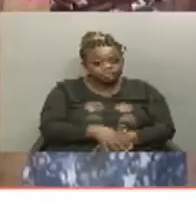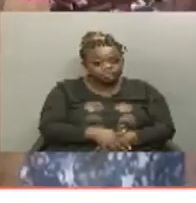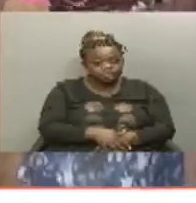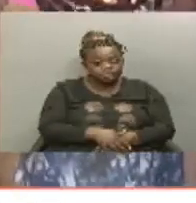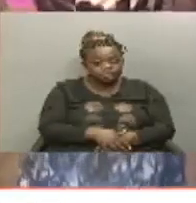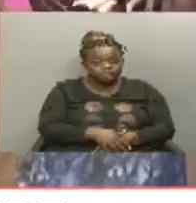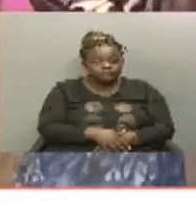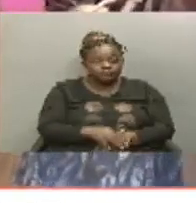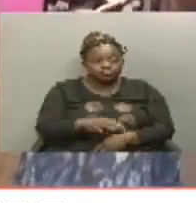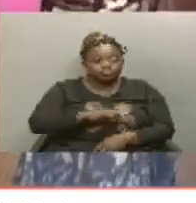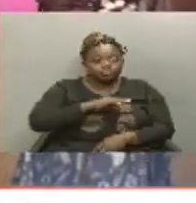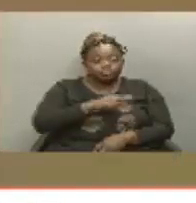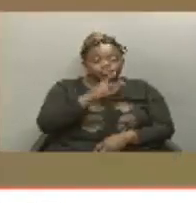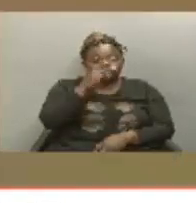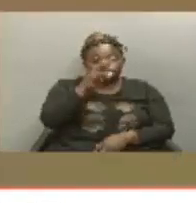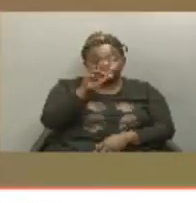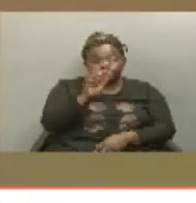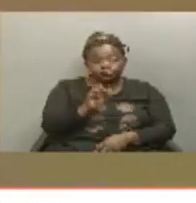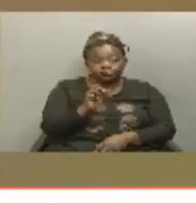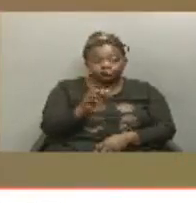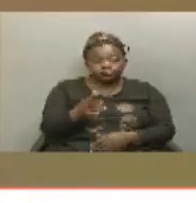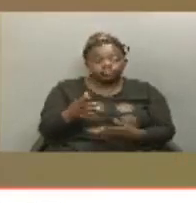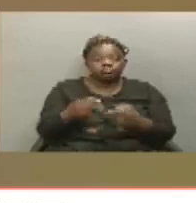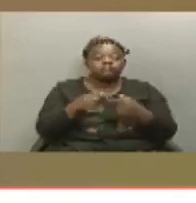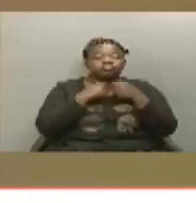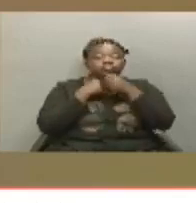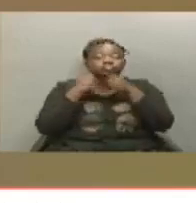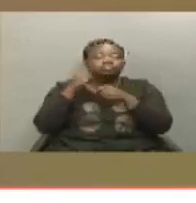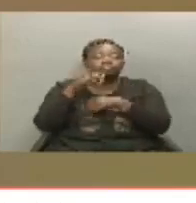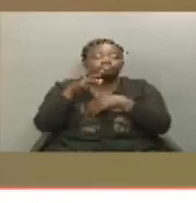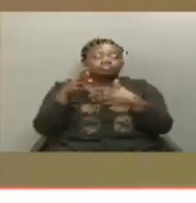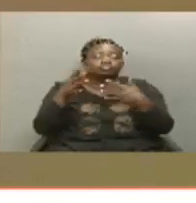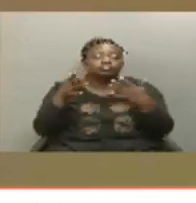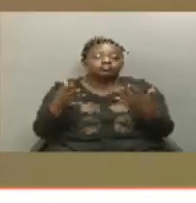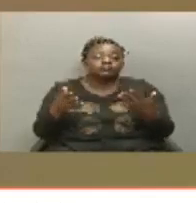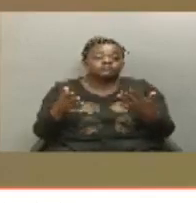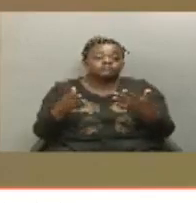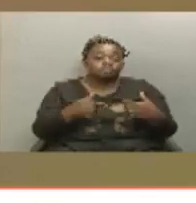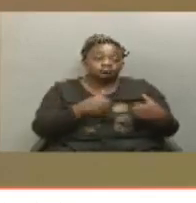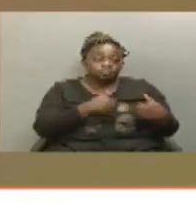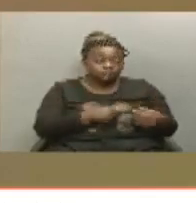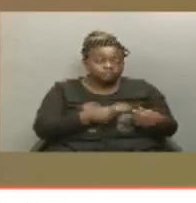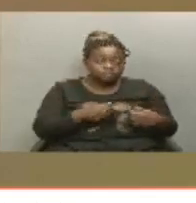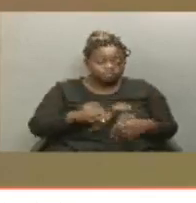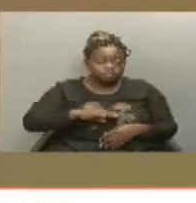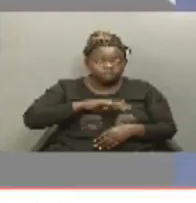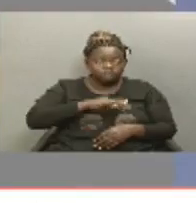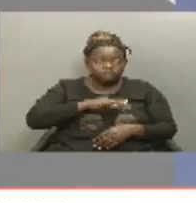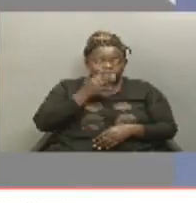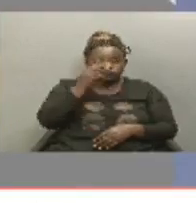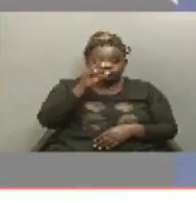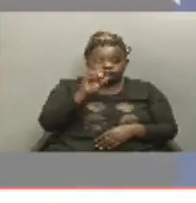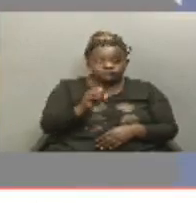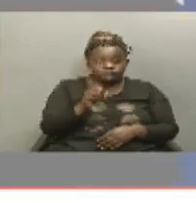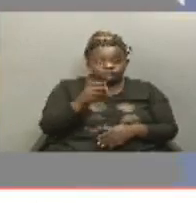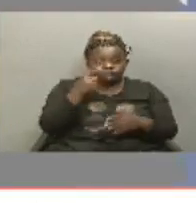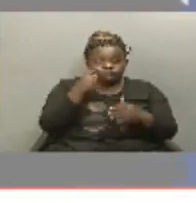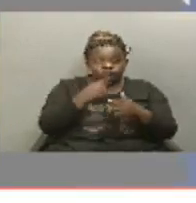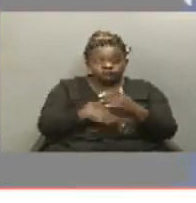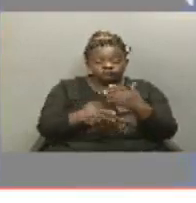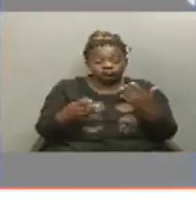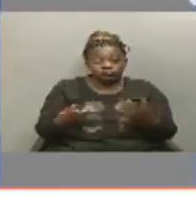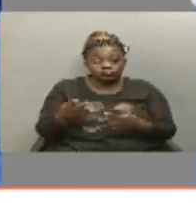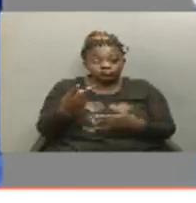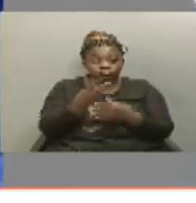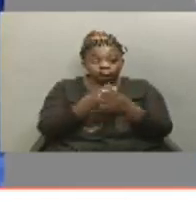Expedito Ssemwanga w'emyaka 28 yatuze muganzi we Grace Mbabazi w'emyaka 3 mu muzigo mwe babadde babeera e Kajjansi. Kigambibwa nti abaagalana